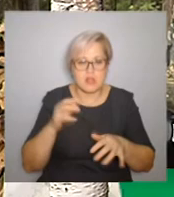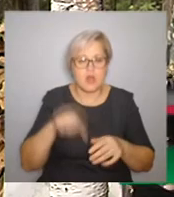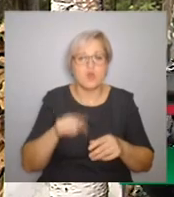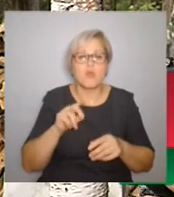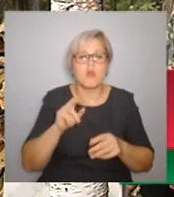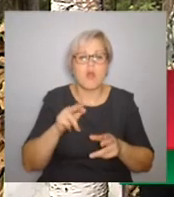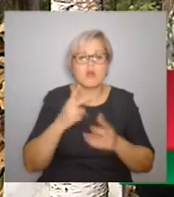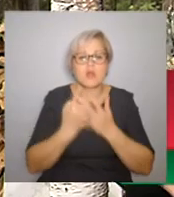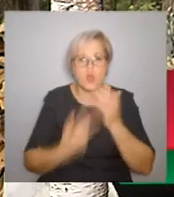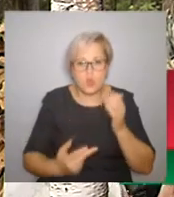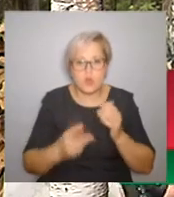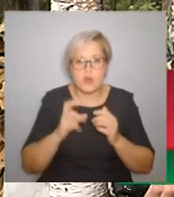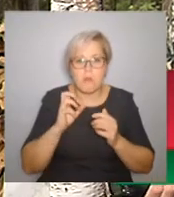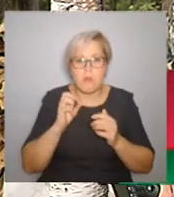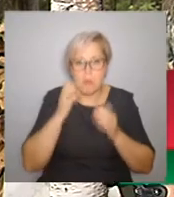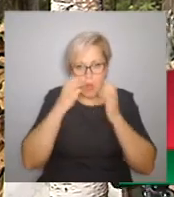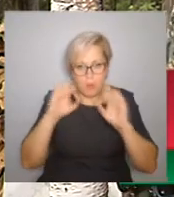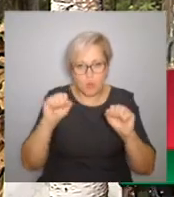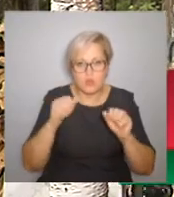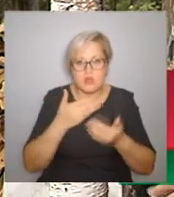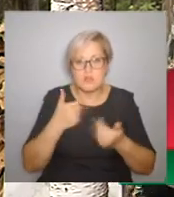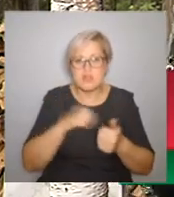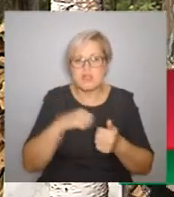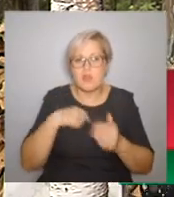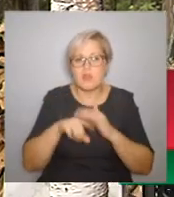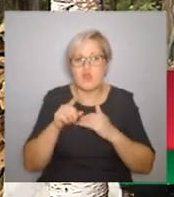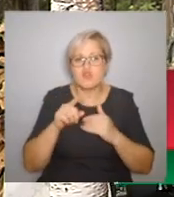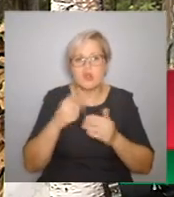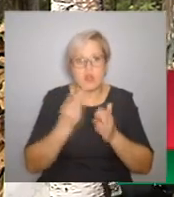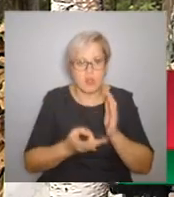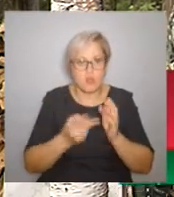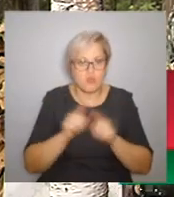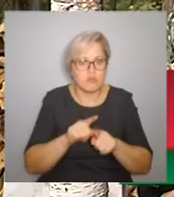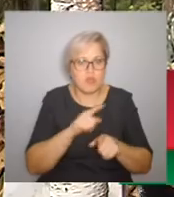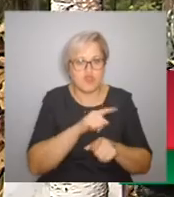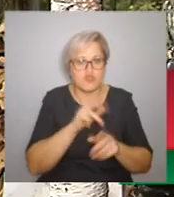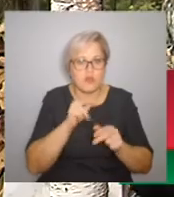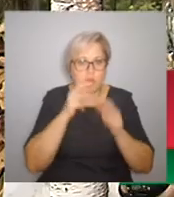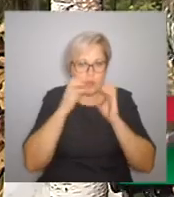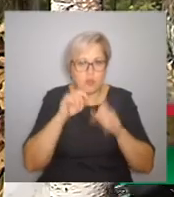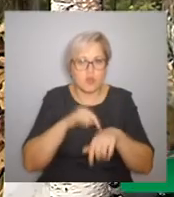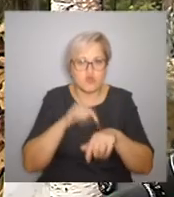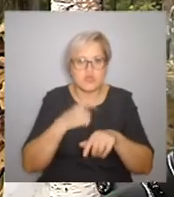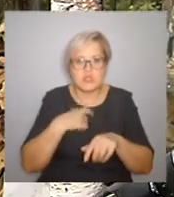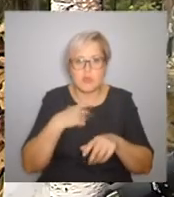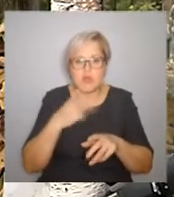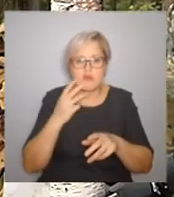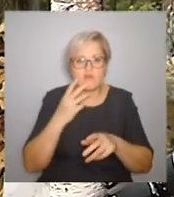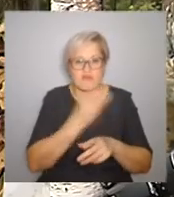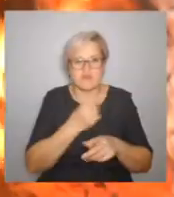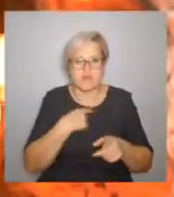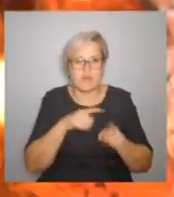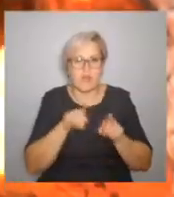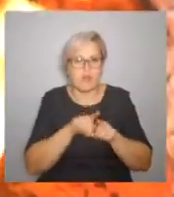с истории, с теории. То есть нам рассказали об этом месте, о том, как тут тонули мамонты. Мы сами